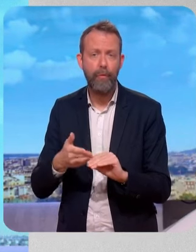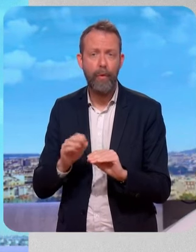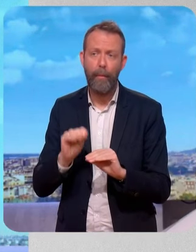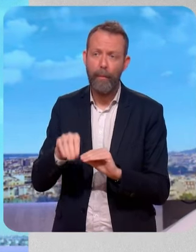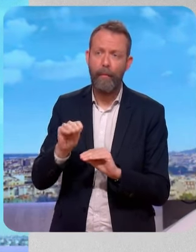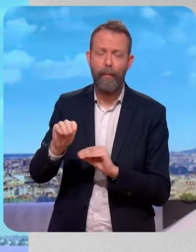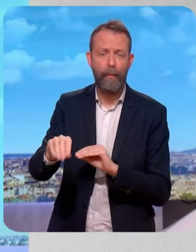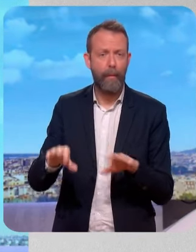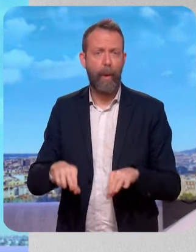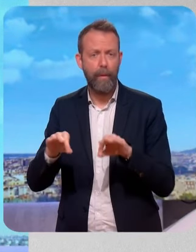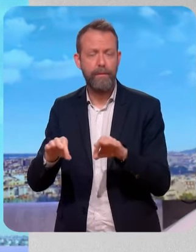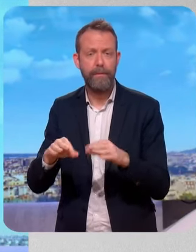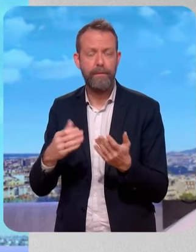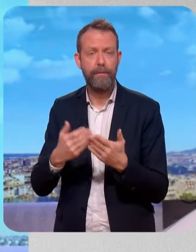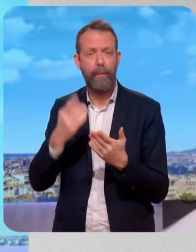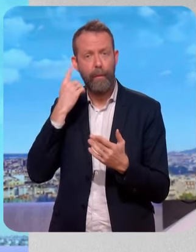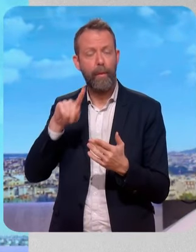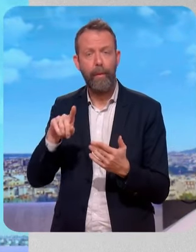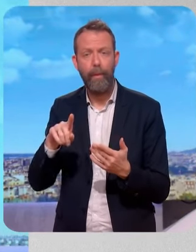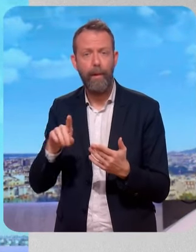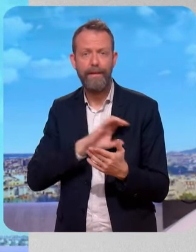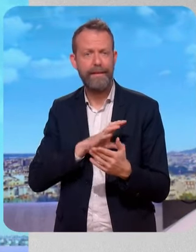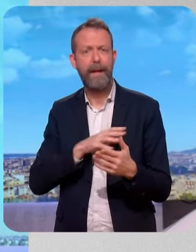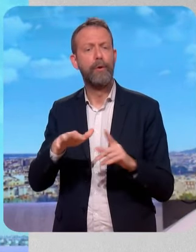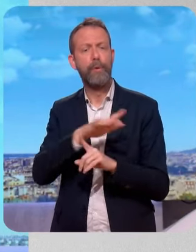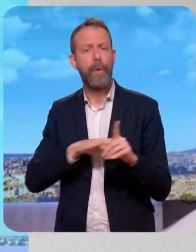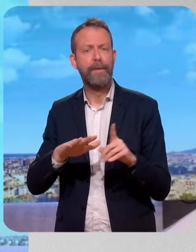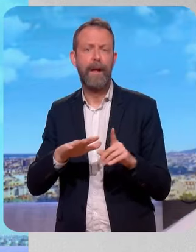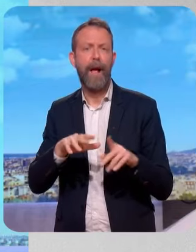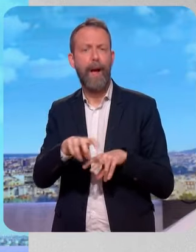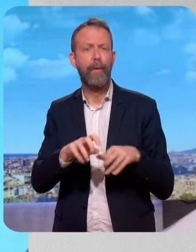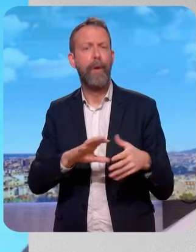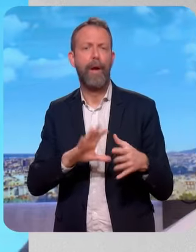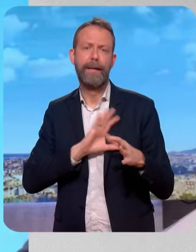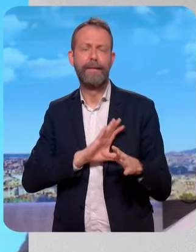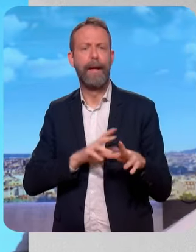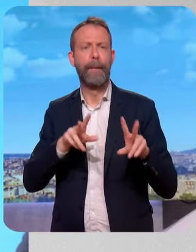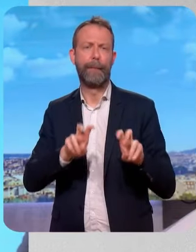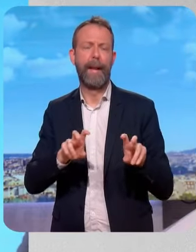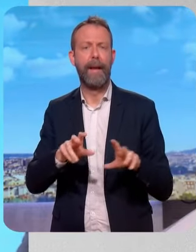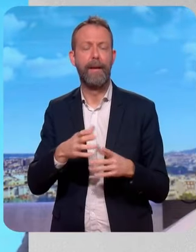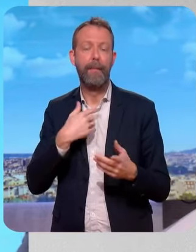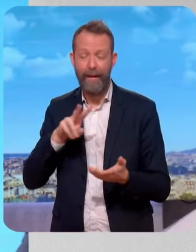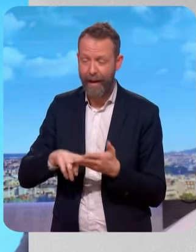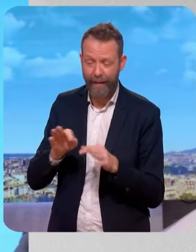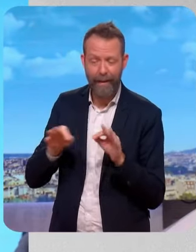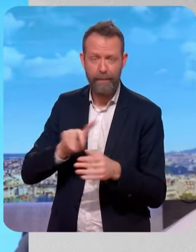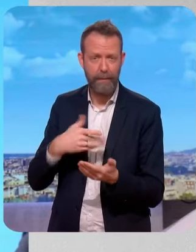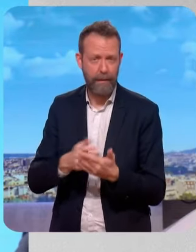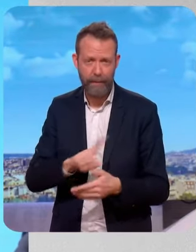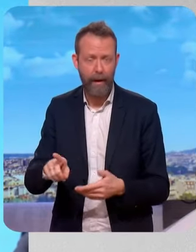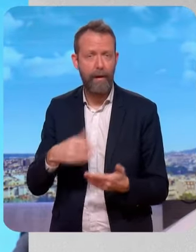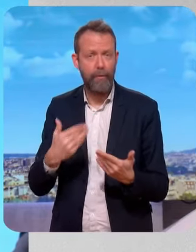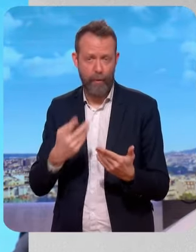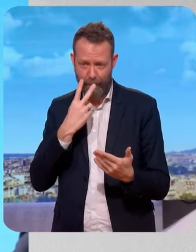on les met en pause pour obtenir une paix sociale avec les agriculteurs. Oui, mais c'est pas la réalité du terrain. La réalité du terrain, c'est qu'on a une